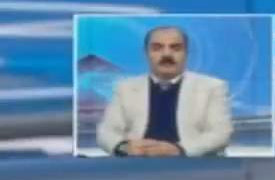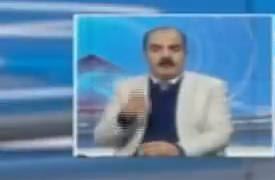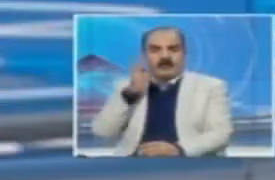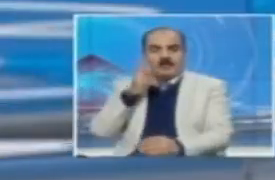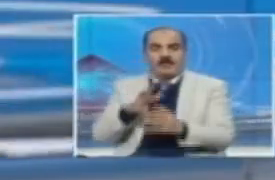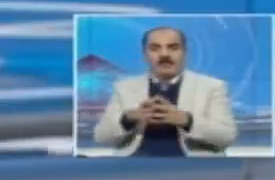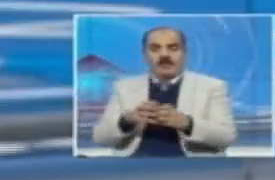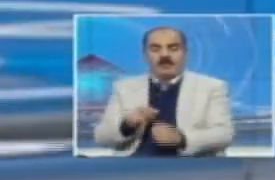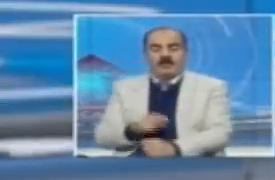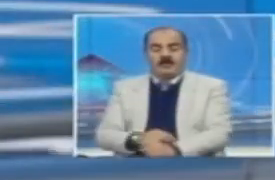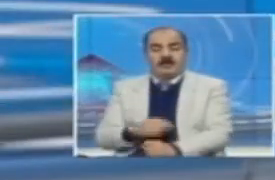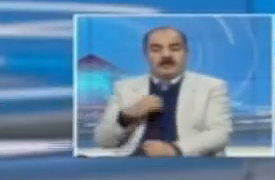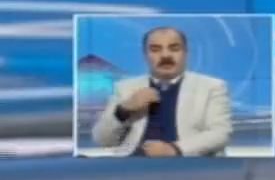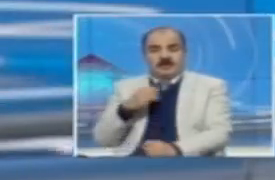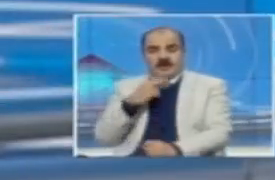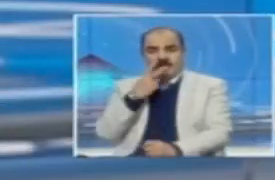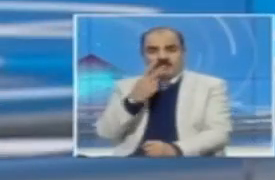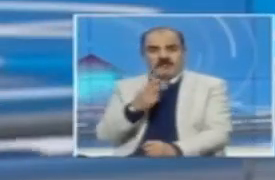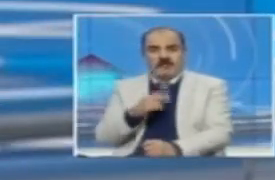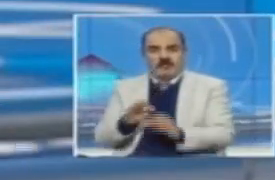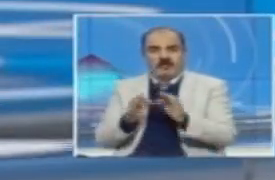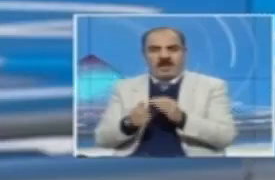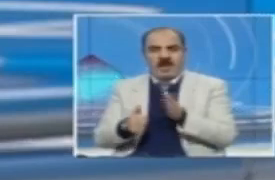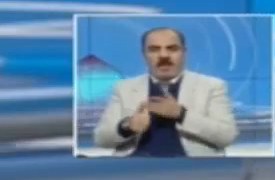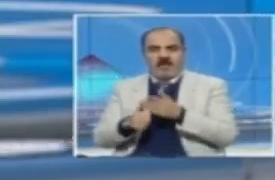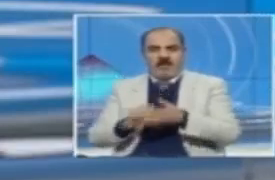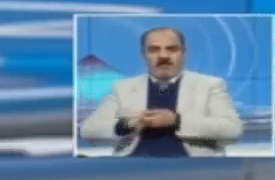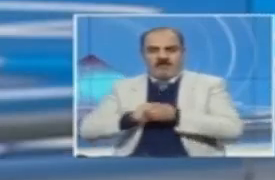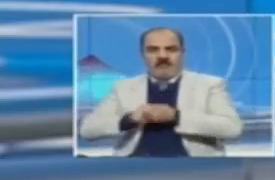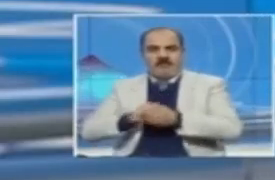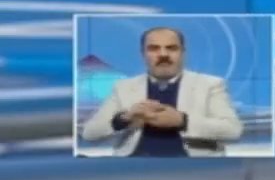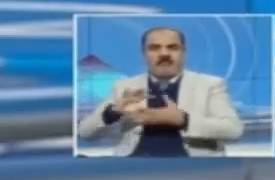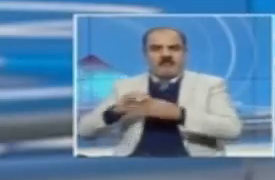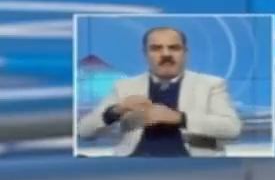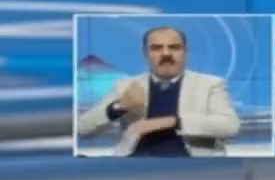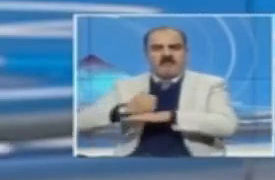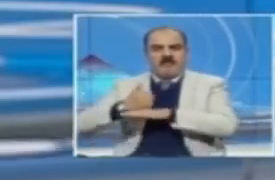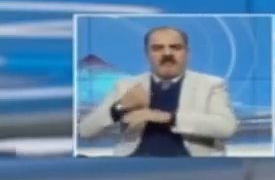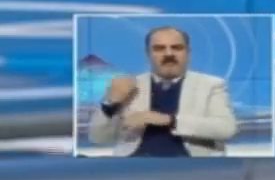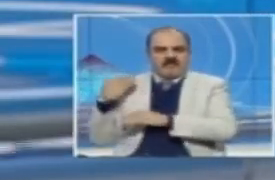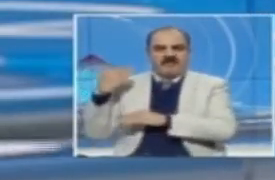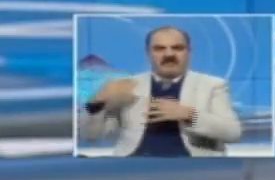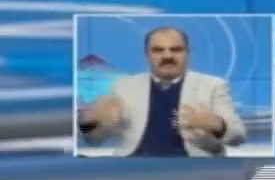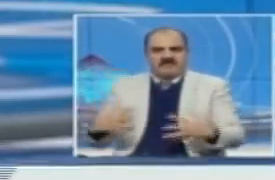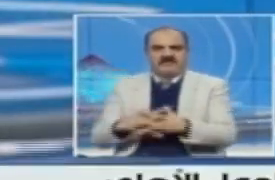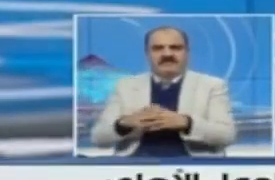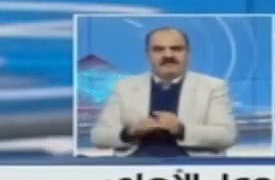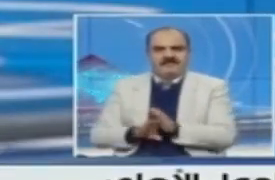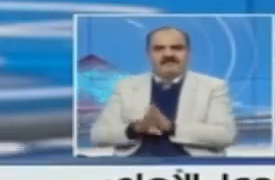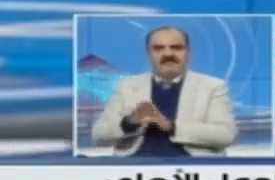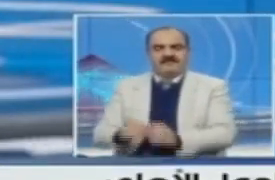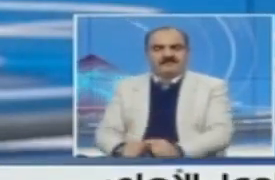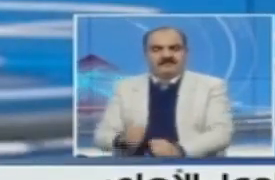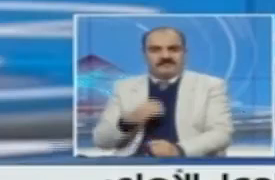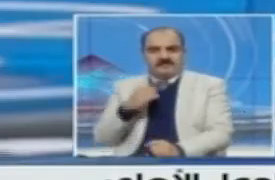تفاصيل النشرة. شهد الرئيس عبد الفتاح السيسي المؤتمر الأول للتحالف الوطني للعمل الأهلي التنموي، وأكد